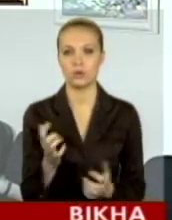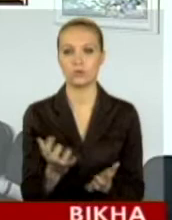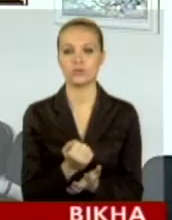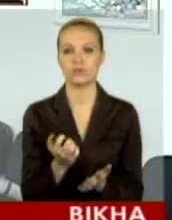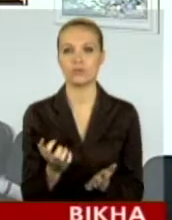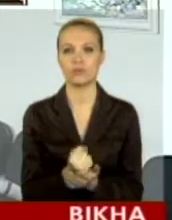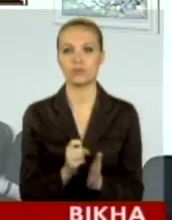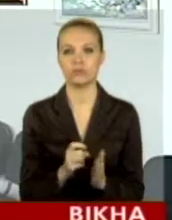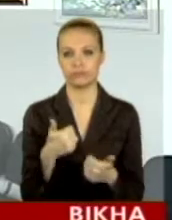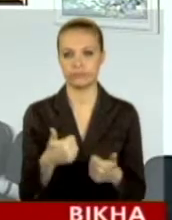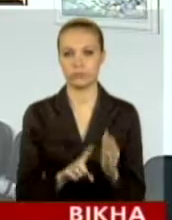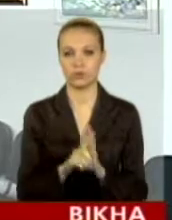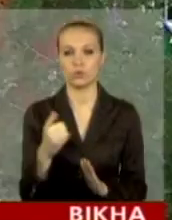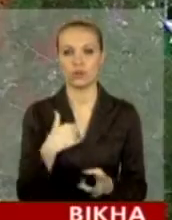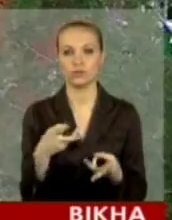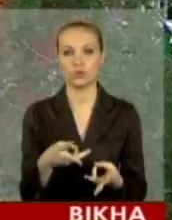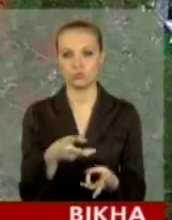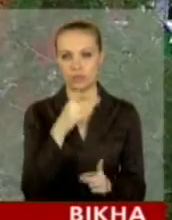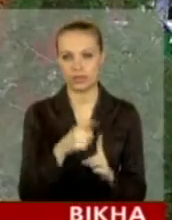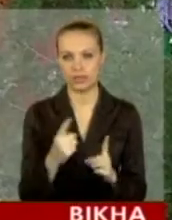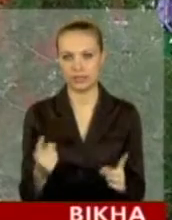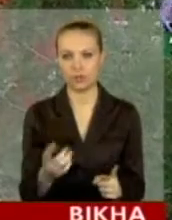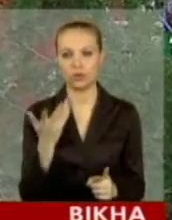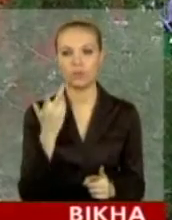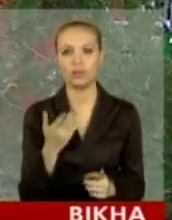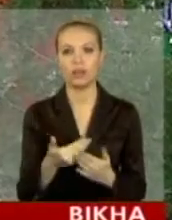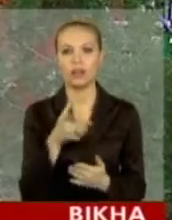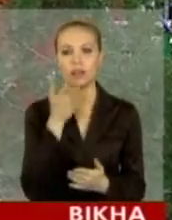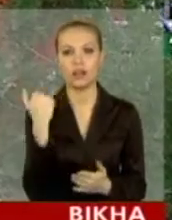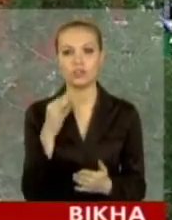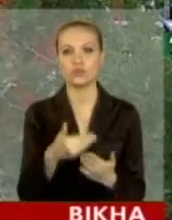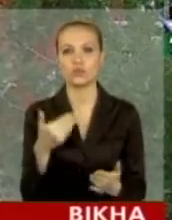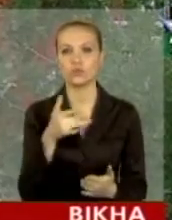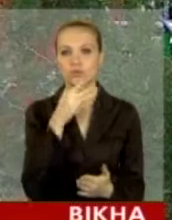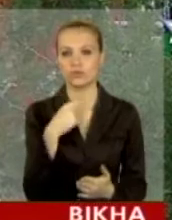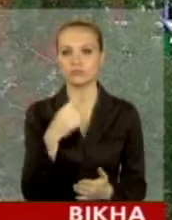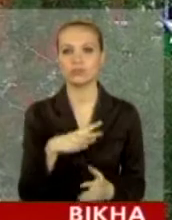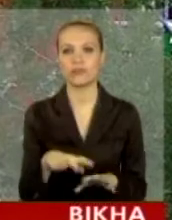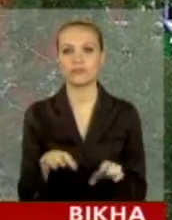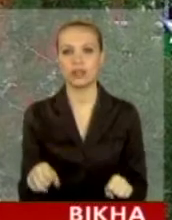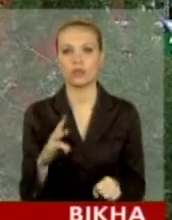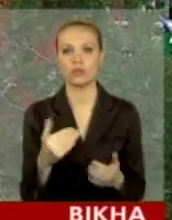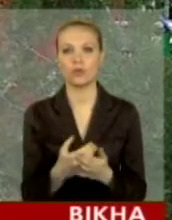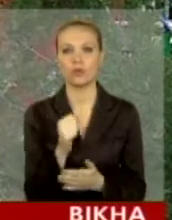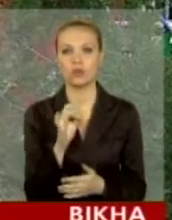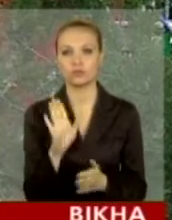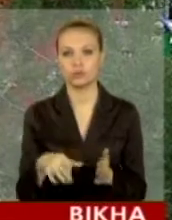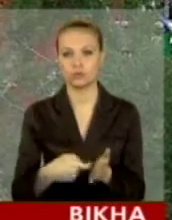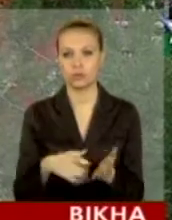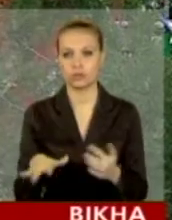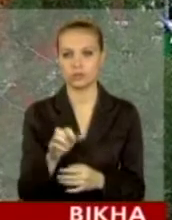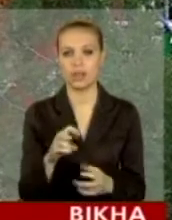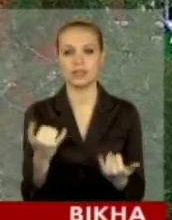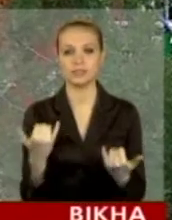Успешно стартовал у нас отопительный сезон. Раніше про дочасний початок канікул заявляла влада Новоазовського району Донеччини. Та